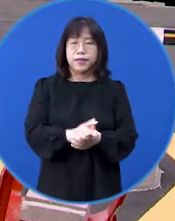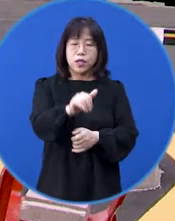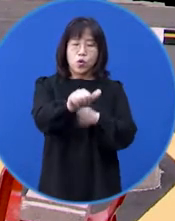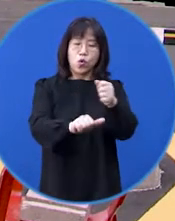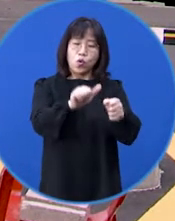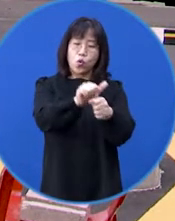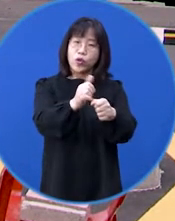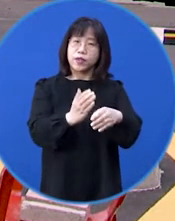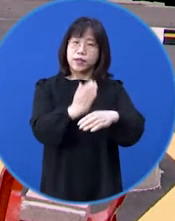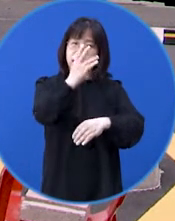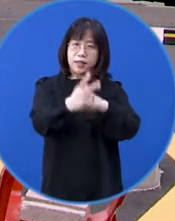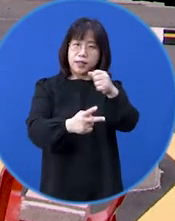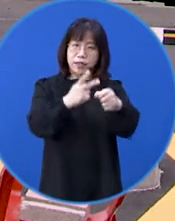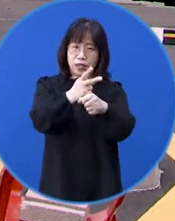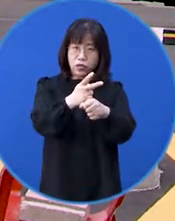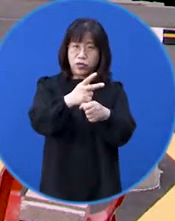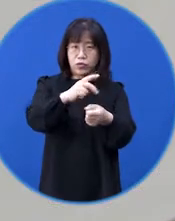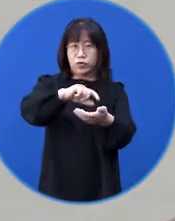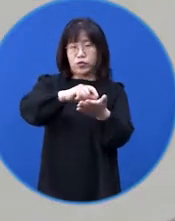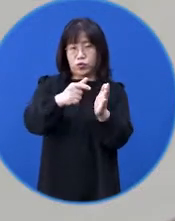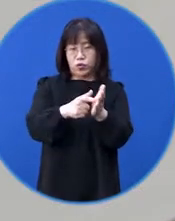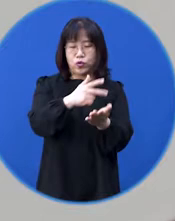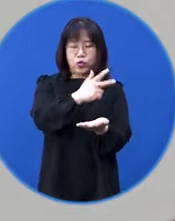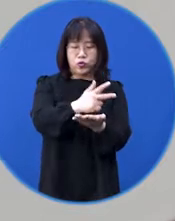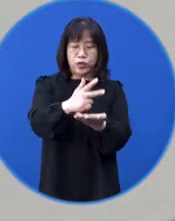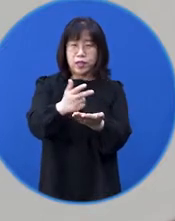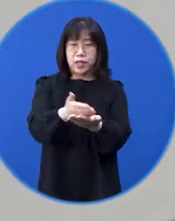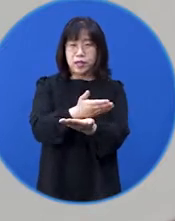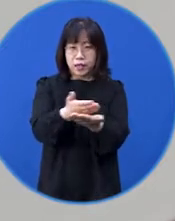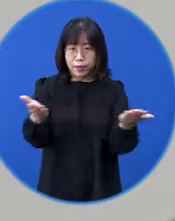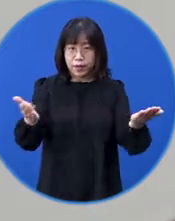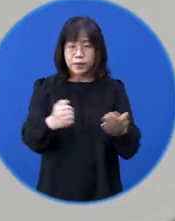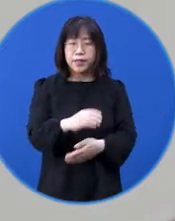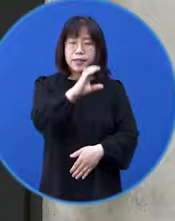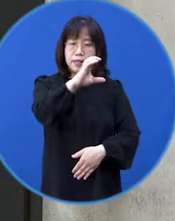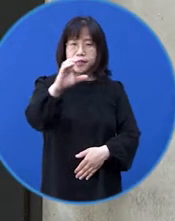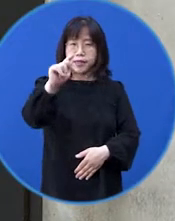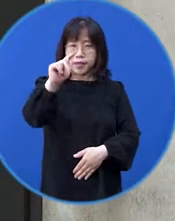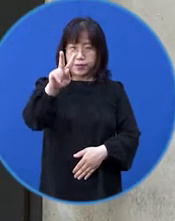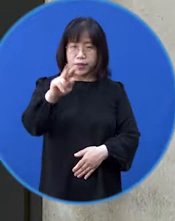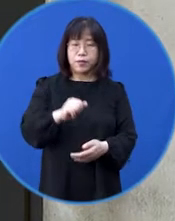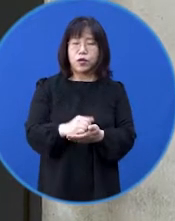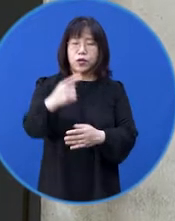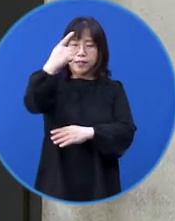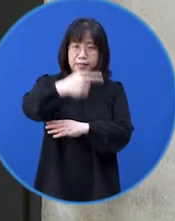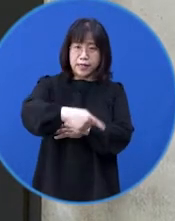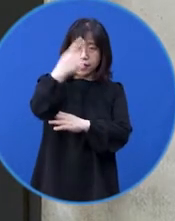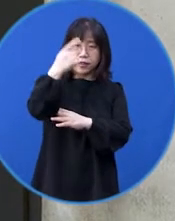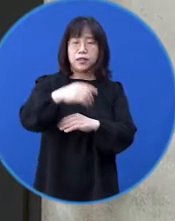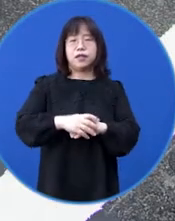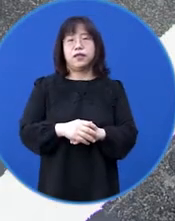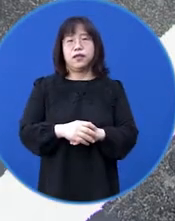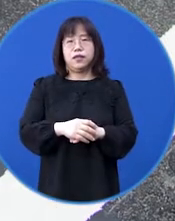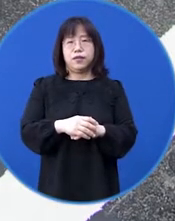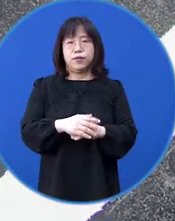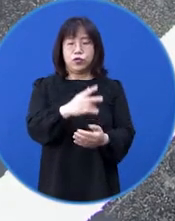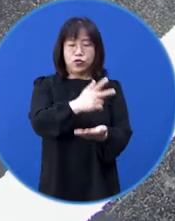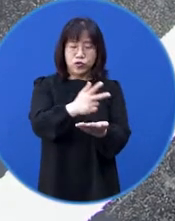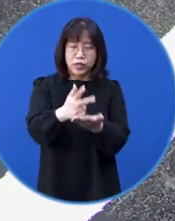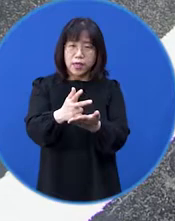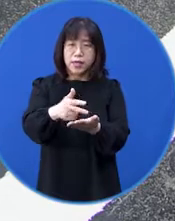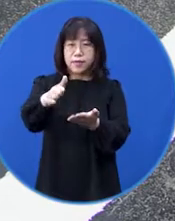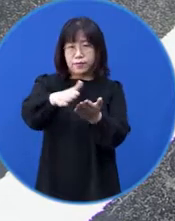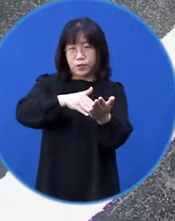이상 2년간 주차장을 개방하는 곳에 CCTV, 차단기 등 보안 시설 설치와 주차구역